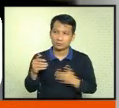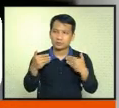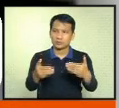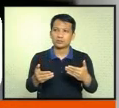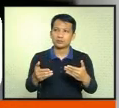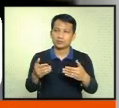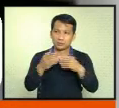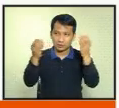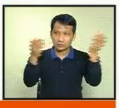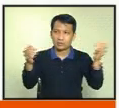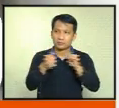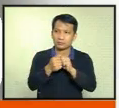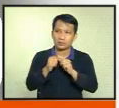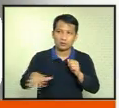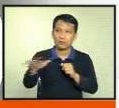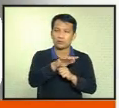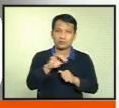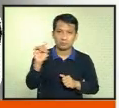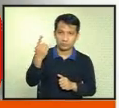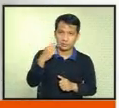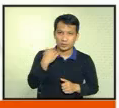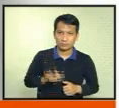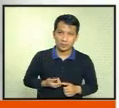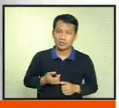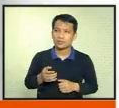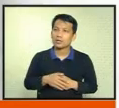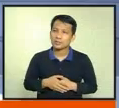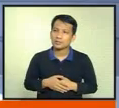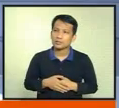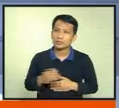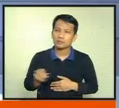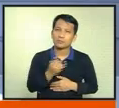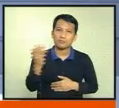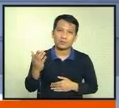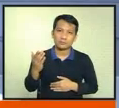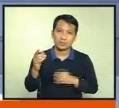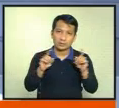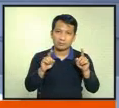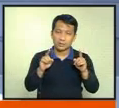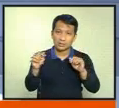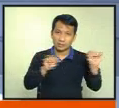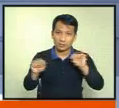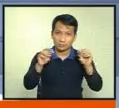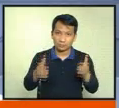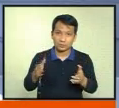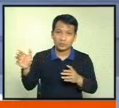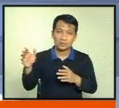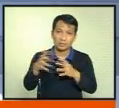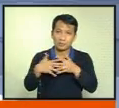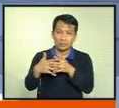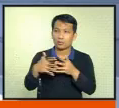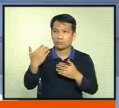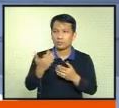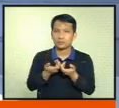magkakaroon pa sila ng celebration kasama ang lahat ng mga nauna nang inimbita. Ilan pa po na Hollywood celebrities ang na-quarantine dahil